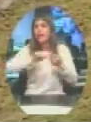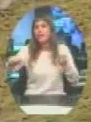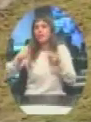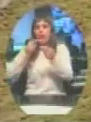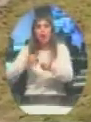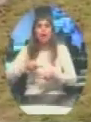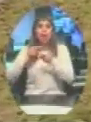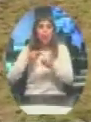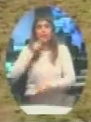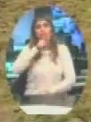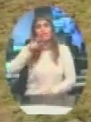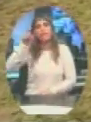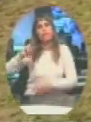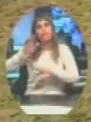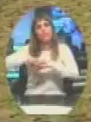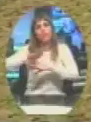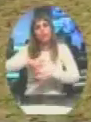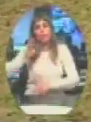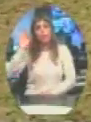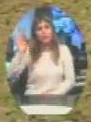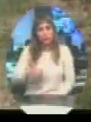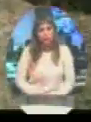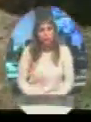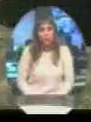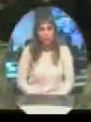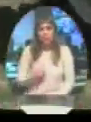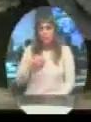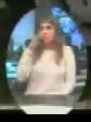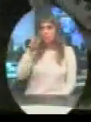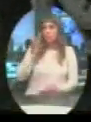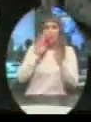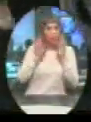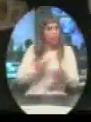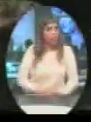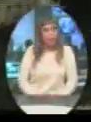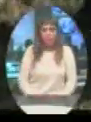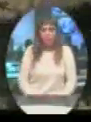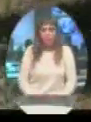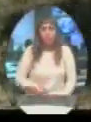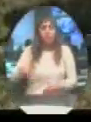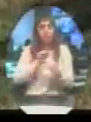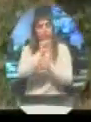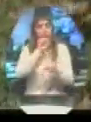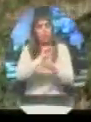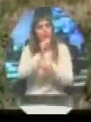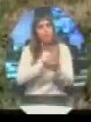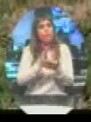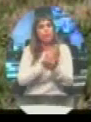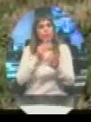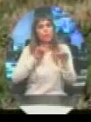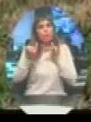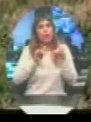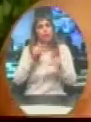והחקלאים. זה פשוט, אתה עומד ומסתכל ולא מאמין. החקלאים מוחים על שורה של צעדי הממשלה, ביניהם מחירי